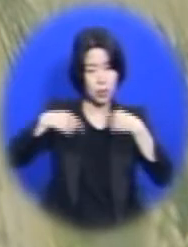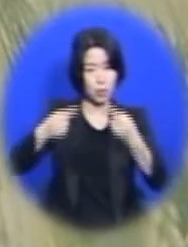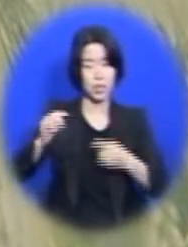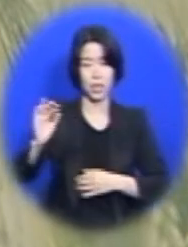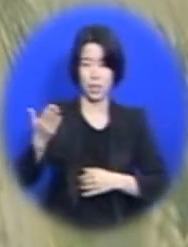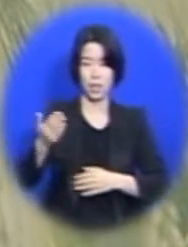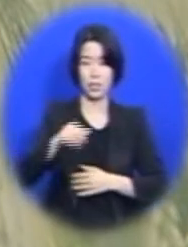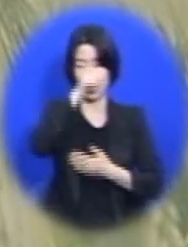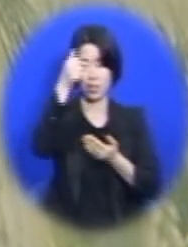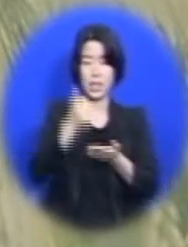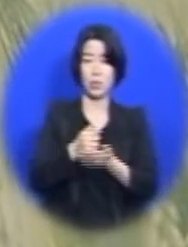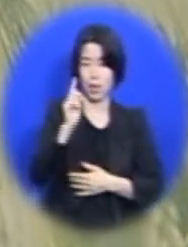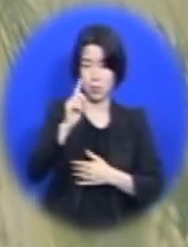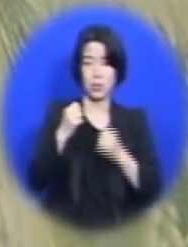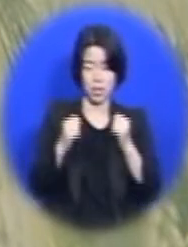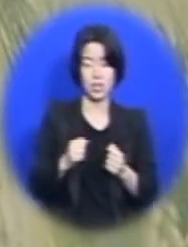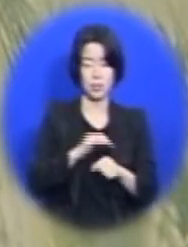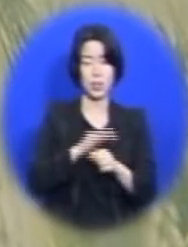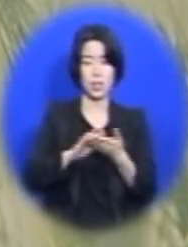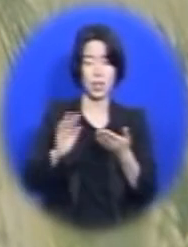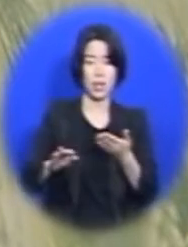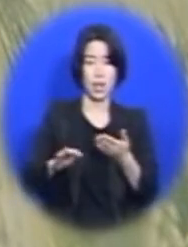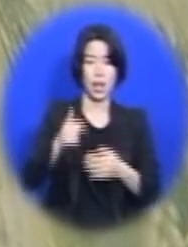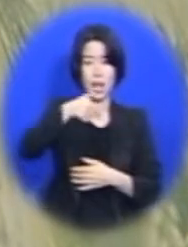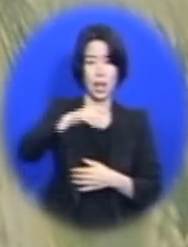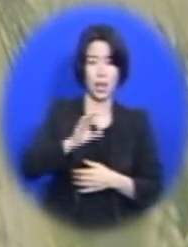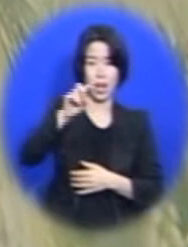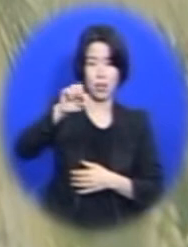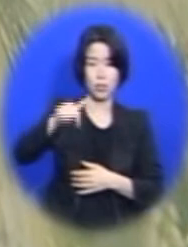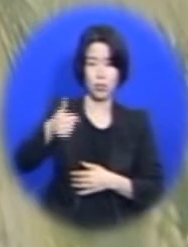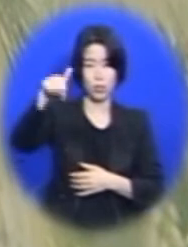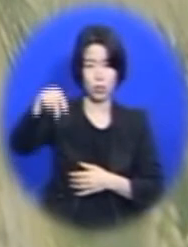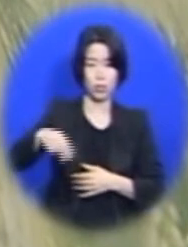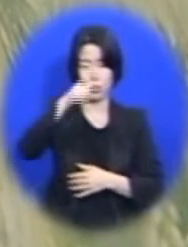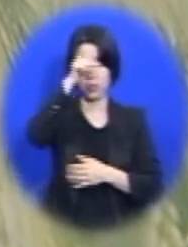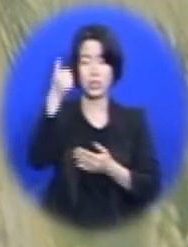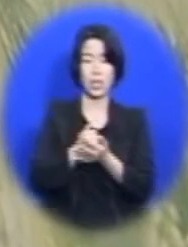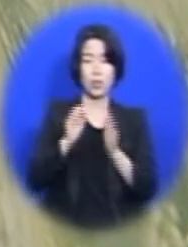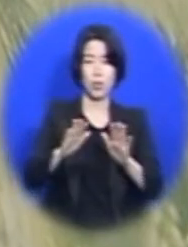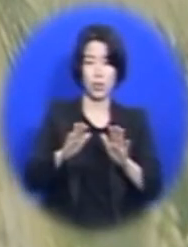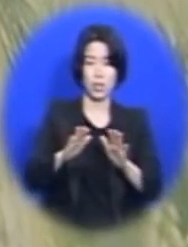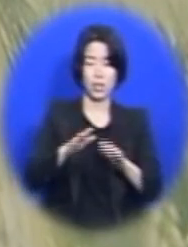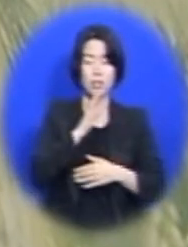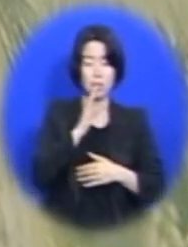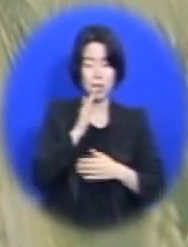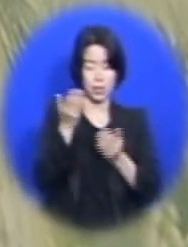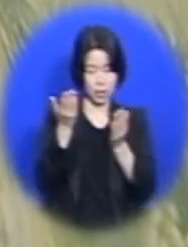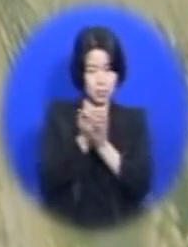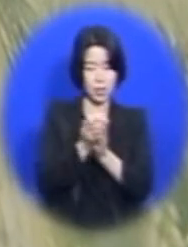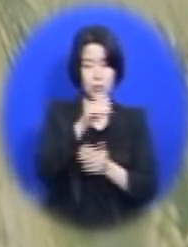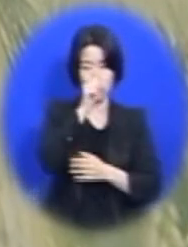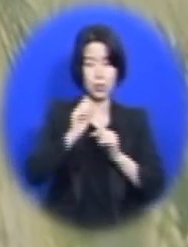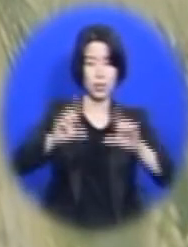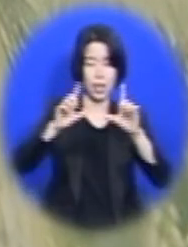되는 장로님이 한 분 계신데 강웅규 장로님이십니다. 오늘이 딱 좋은 날이구나. 우리